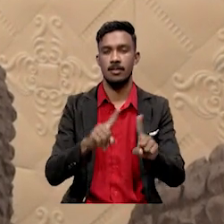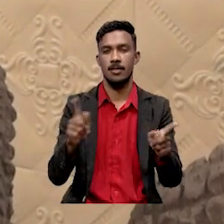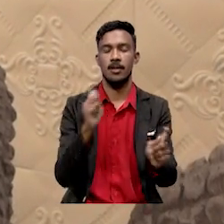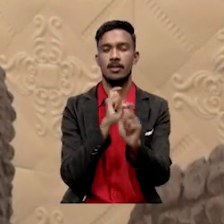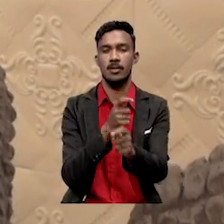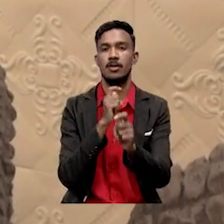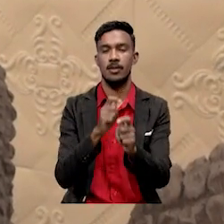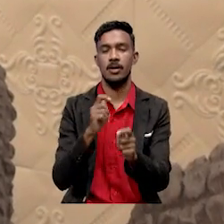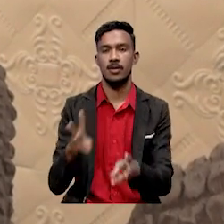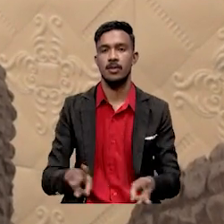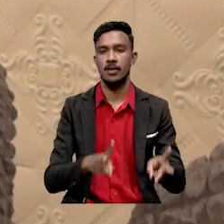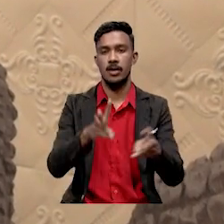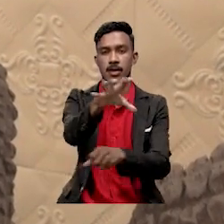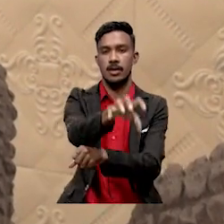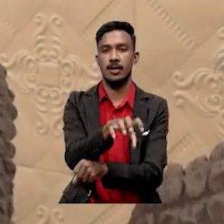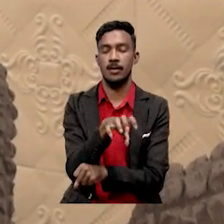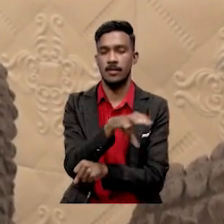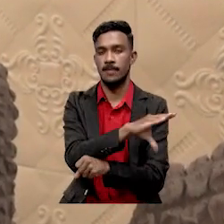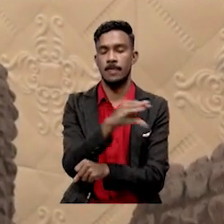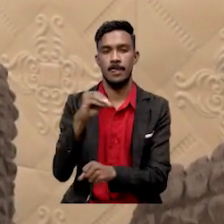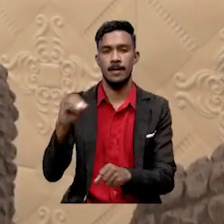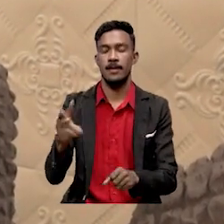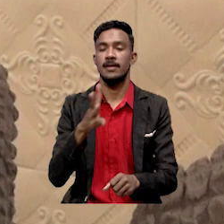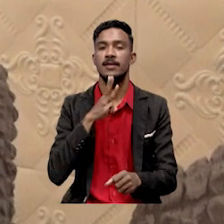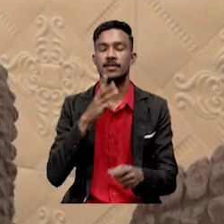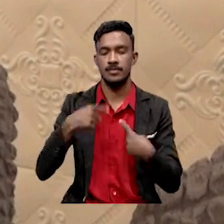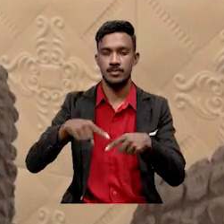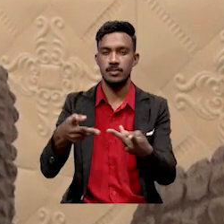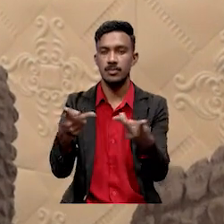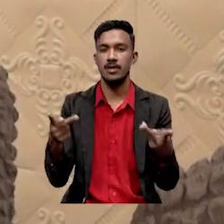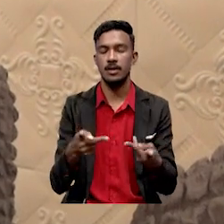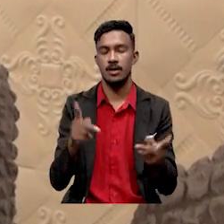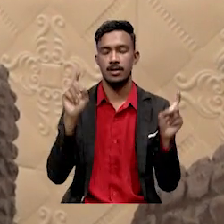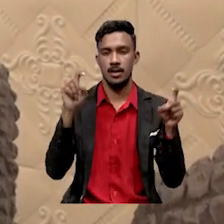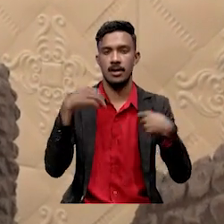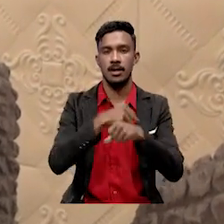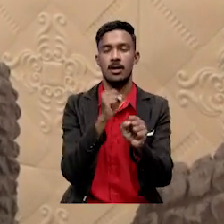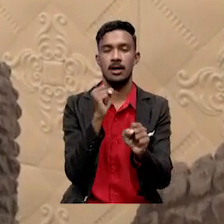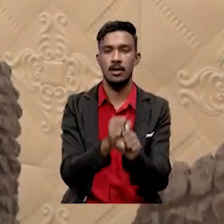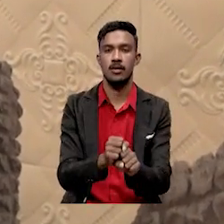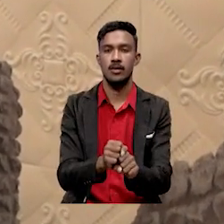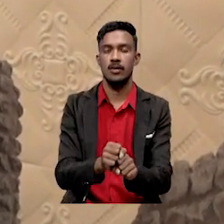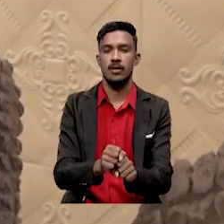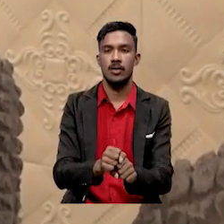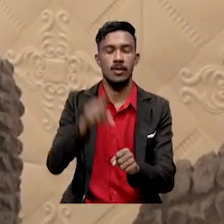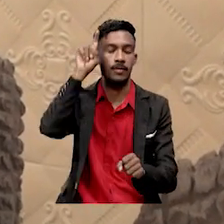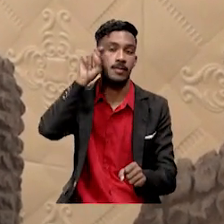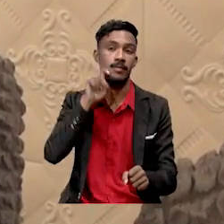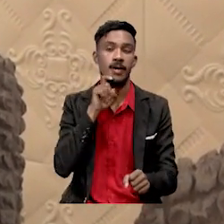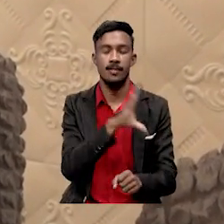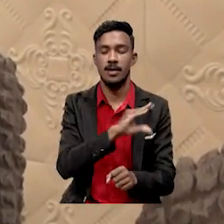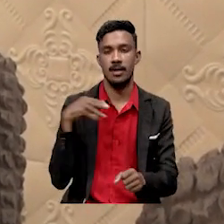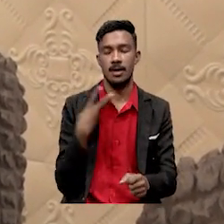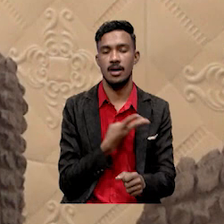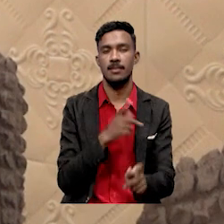bedala. Bedalam para bel bene tuir ne fatin depois ami ateru tenki halo kemiringane ba iha drainase niane. Nebe ami koko